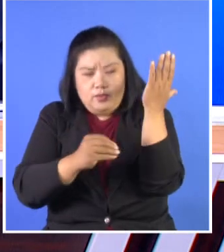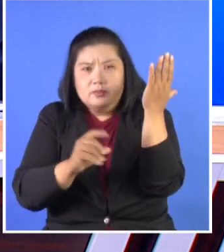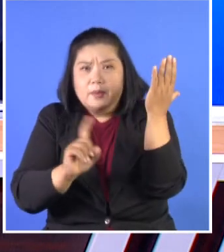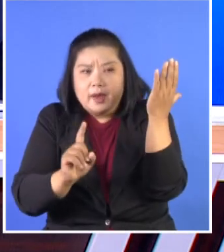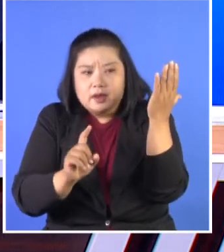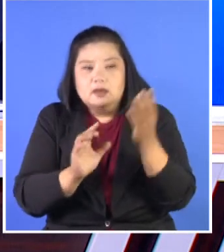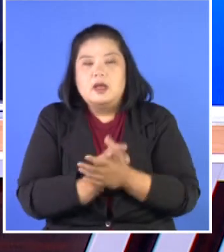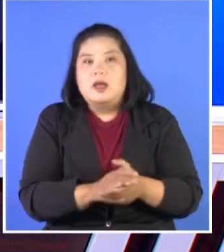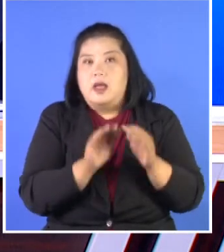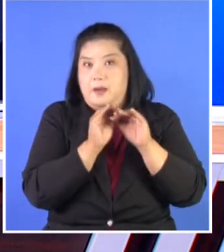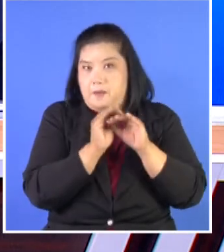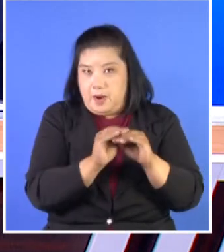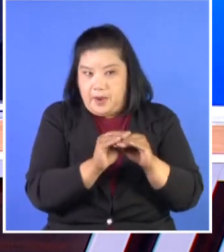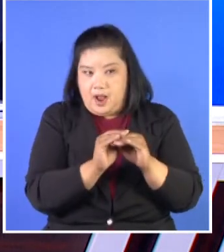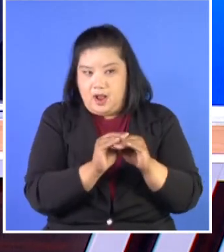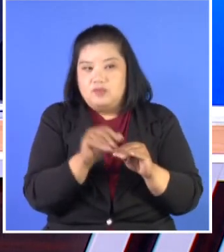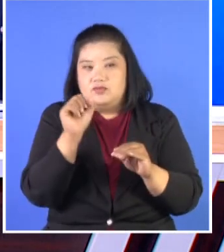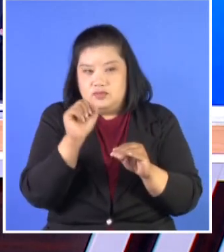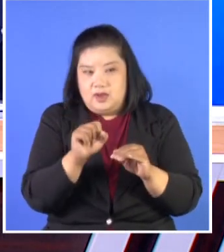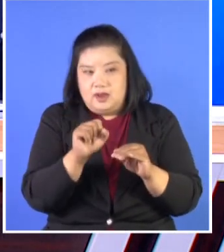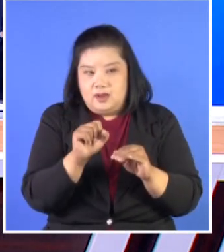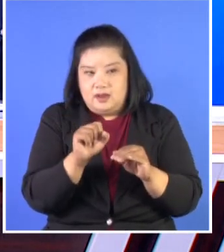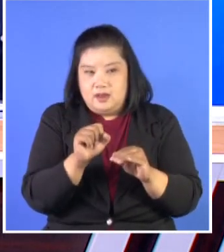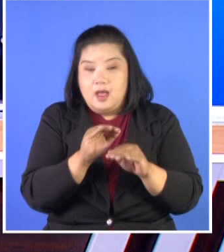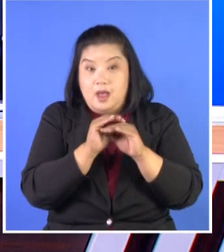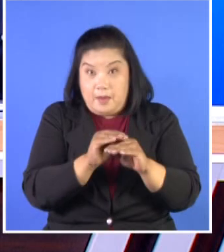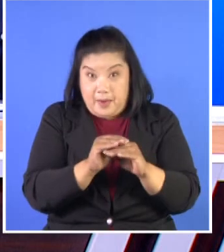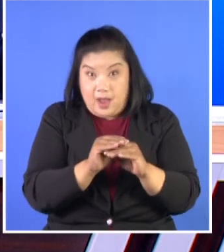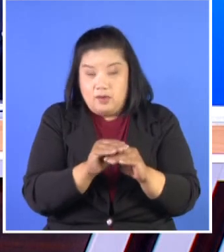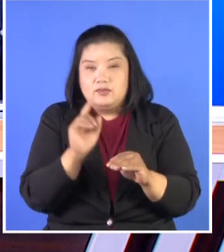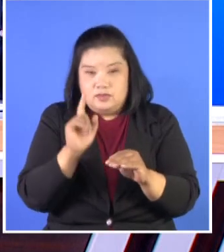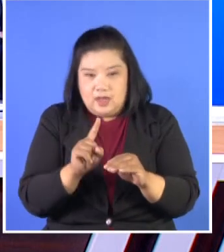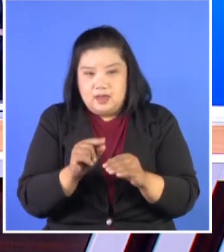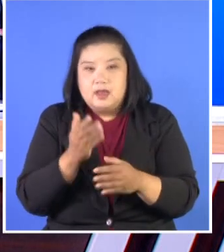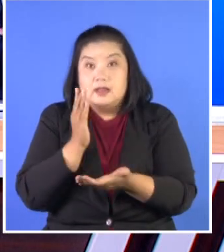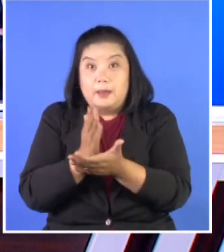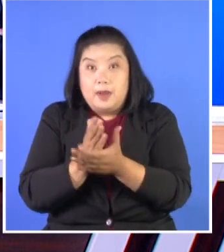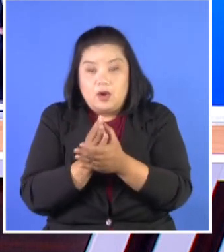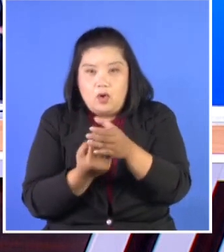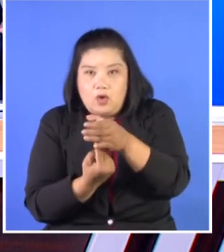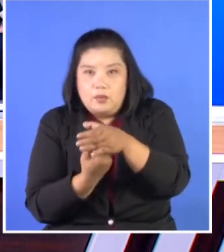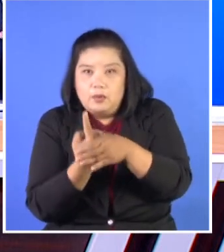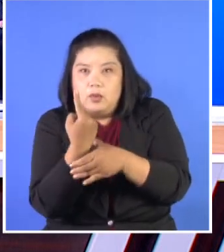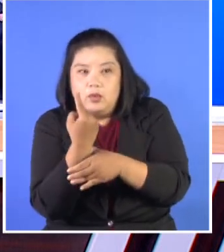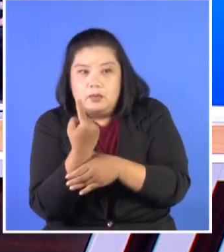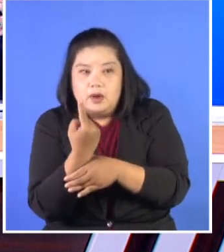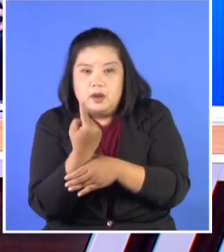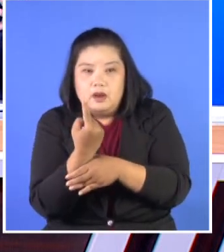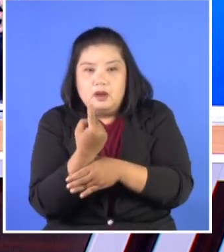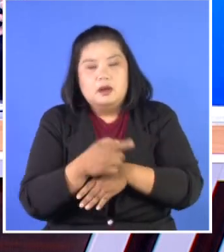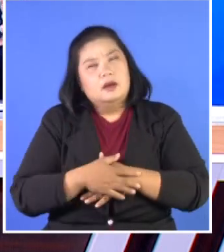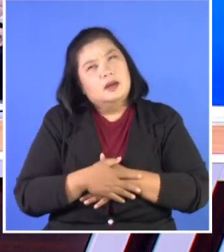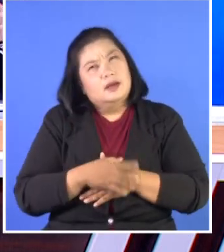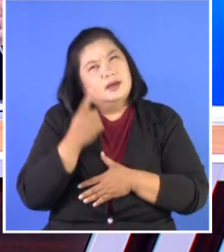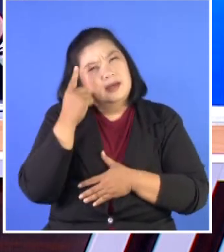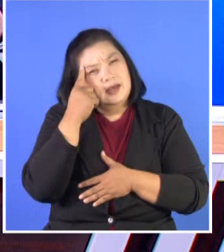มะพร้าวมันออกเป็นต้นมะละกองอกออกมาใช่นึกภาพก่อนนึกก่อนเดี๋ยวค่อยดู